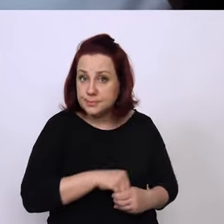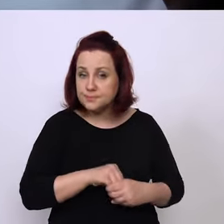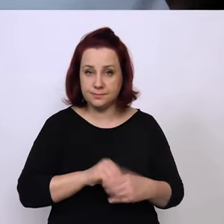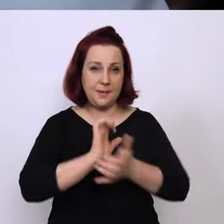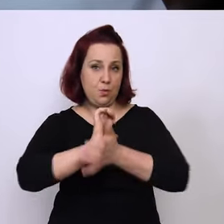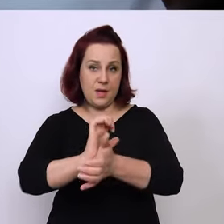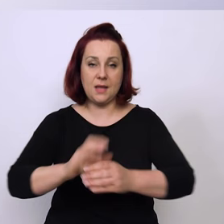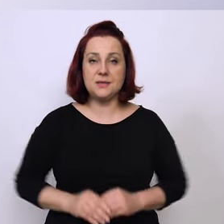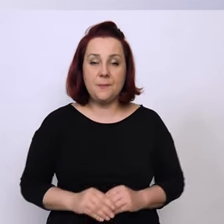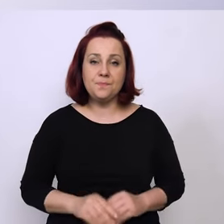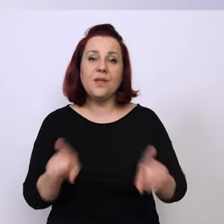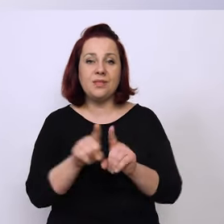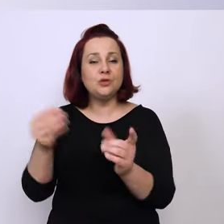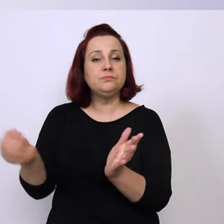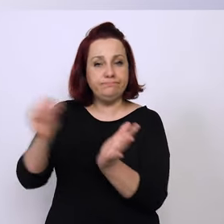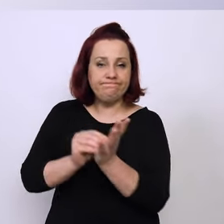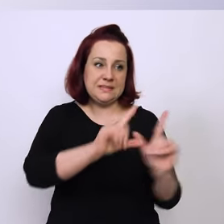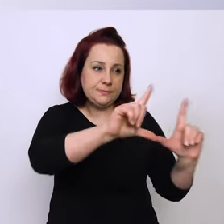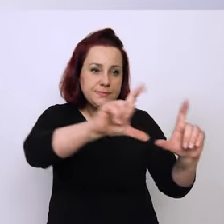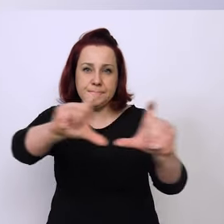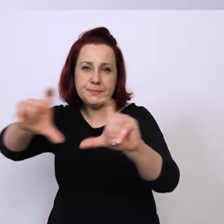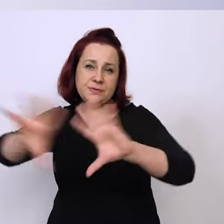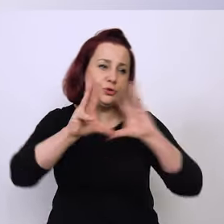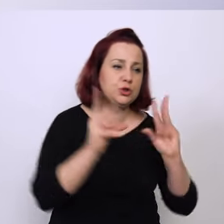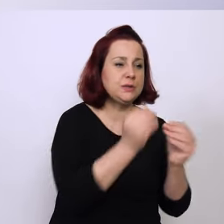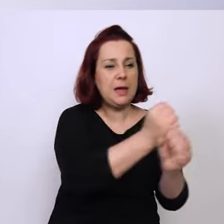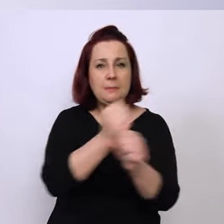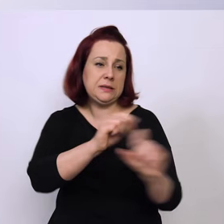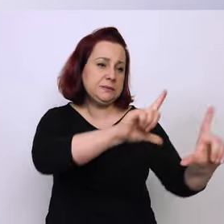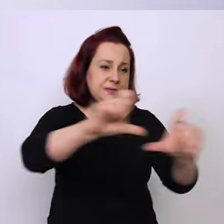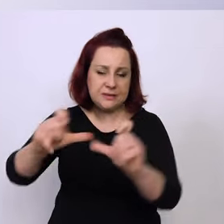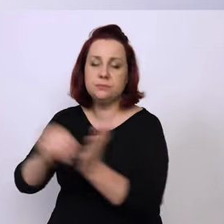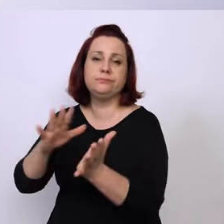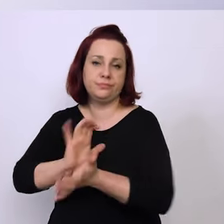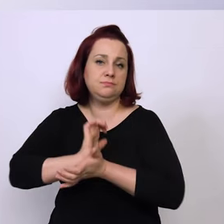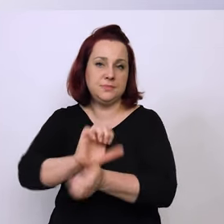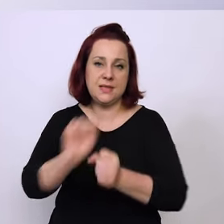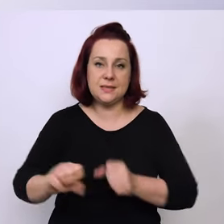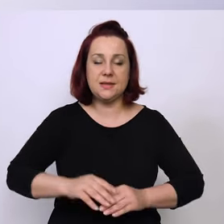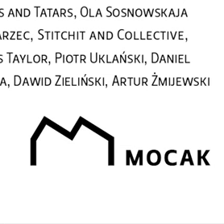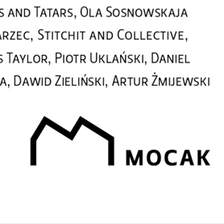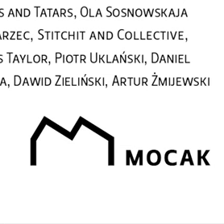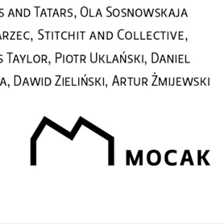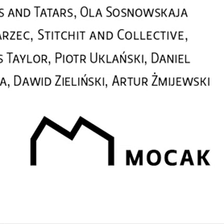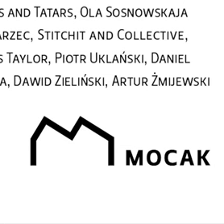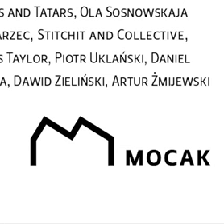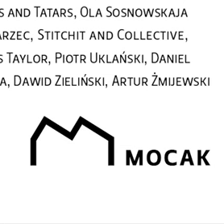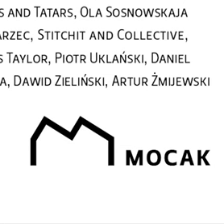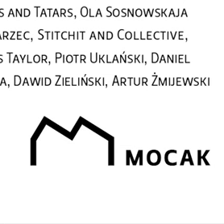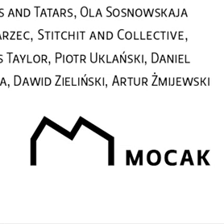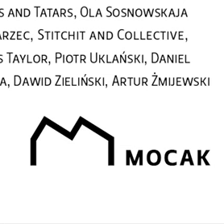problem i dokumentująca wszystkie prace pokazane na wystawie w